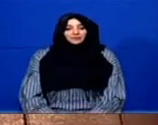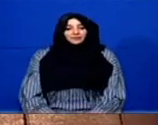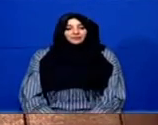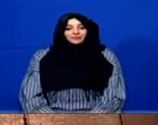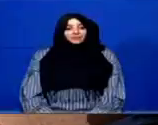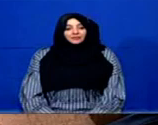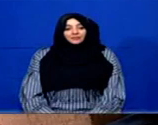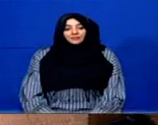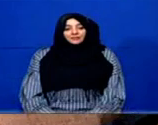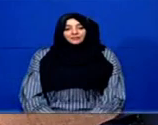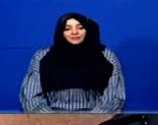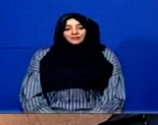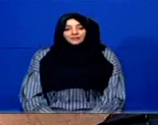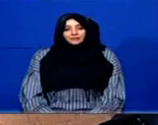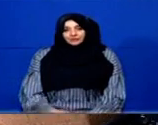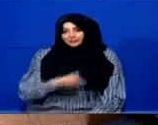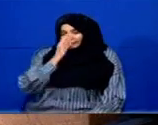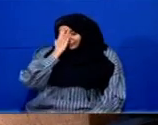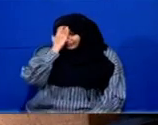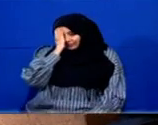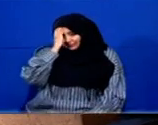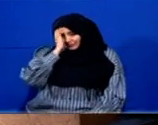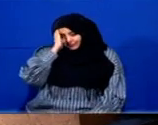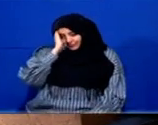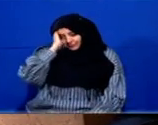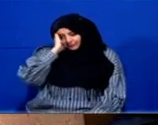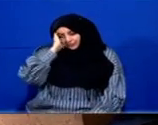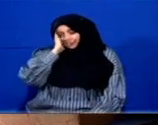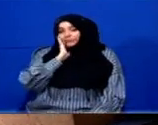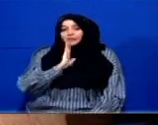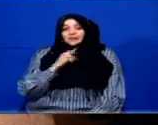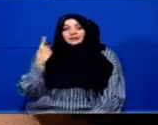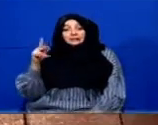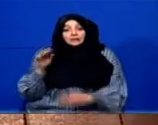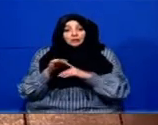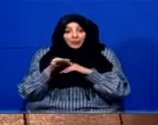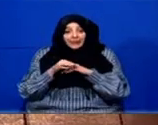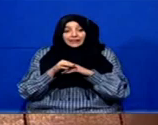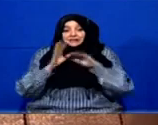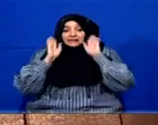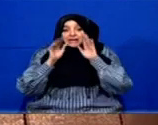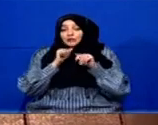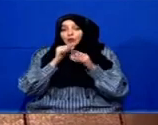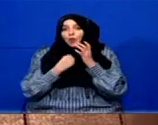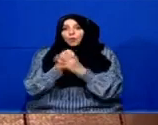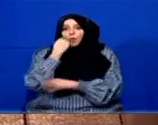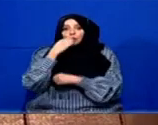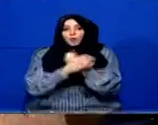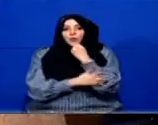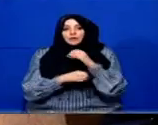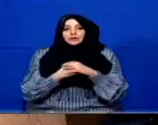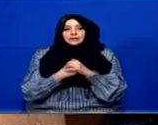امين طيب سؤال الموالي تقول زوج هيصلي بلوغه باطله